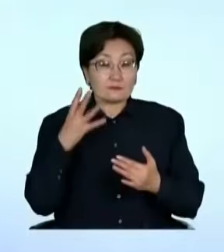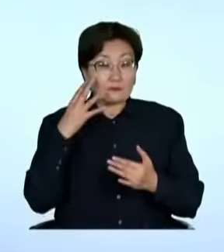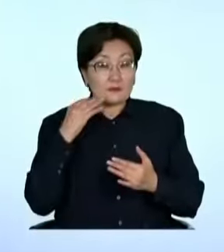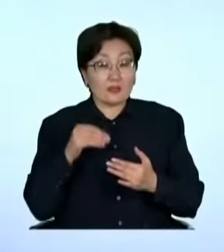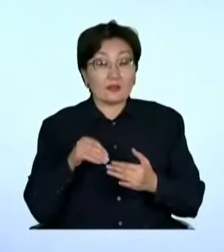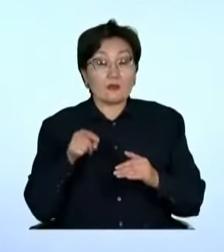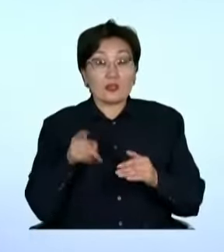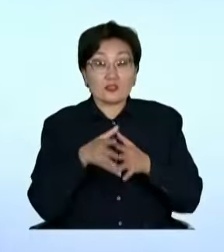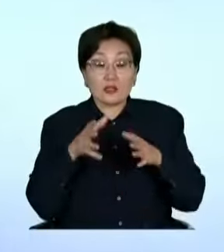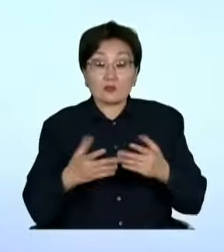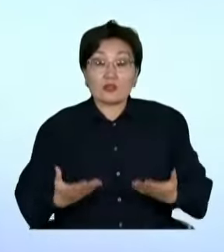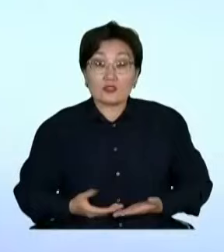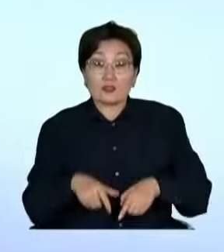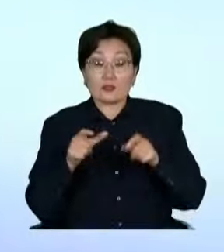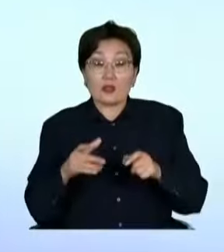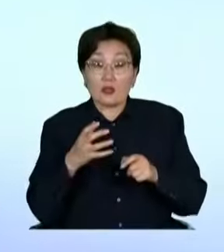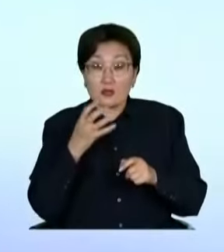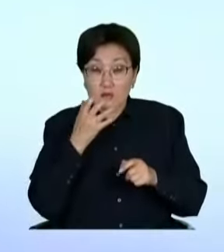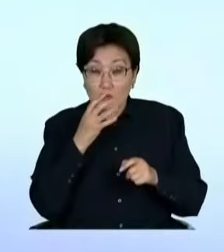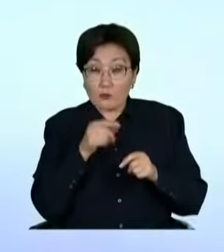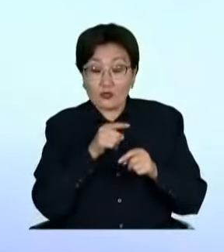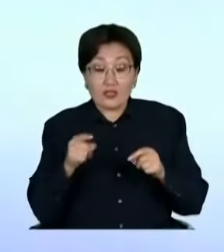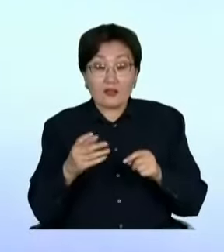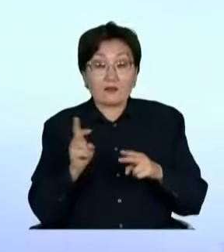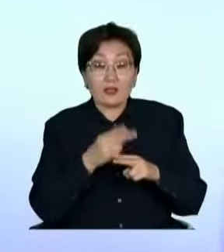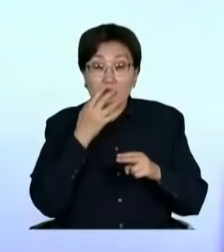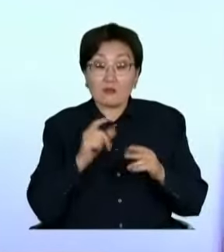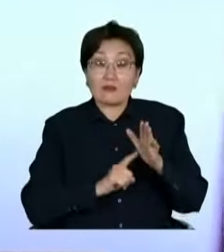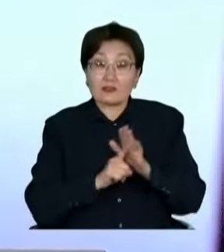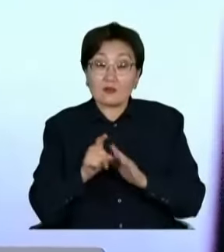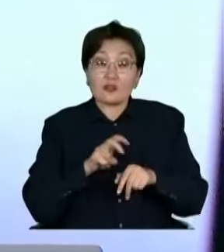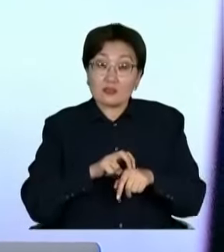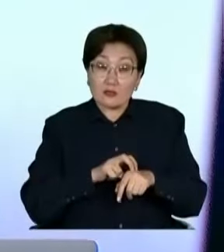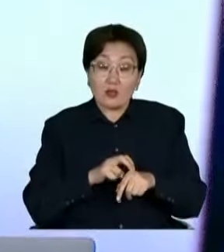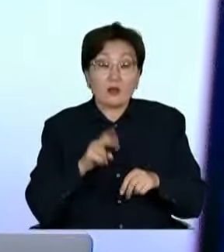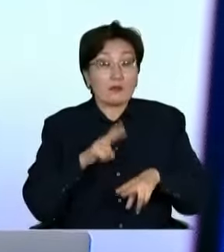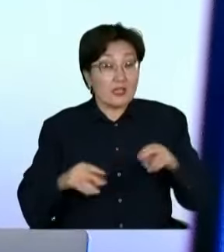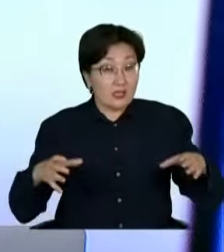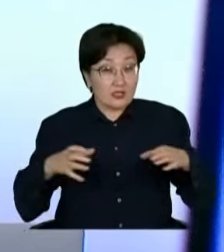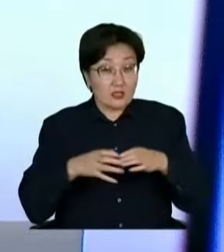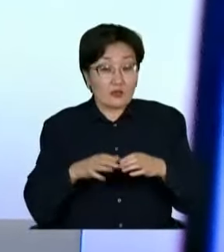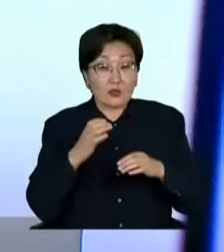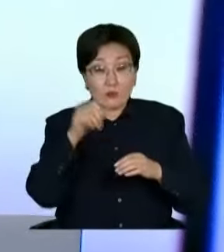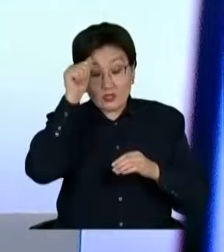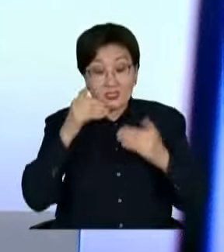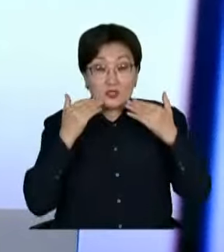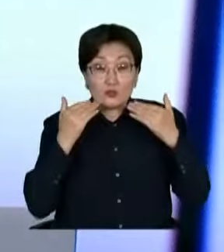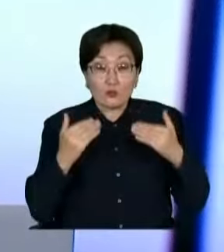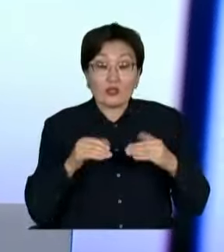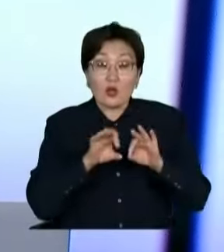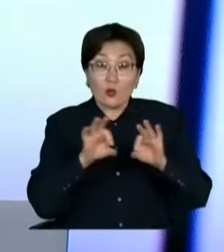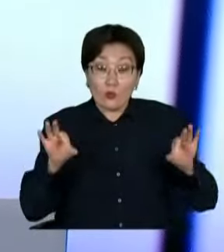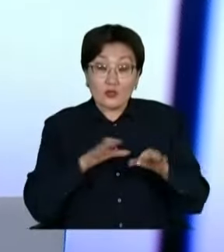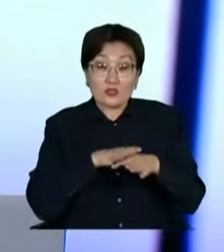Алматының мыңнан аса тұрғыны жылу маусымын жылусыз бастаймыз ба деп қорқады. Себебі мердігер компания қыркүйек айының соңына қарай